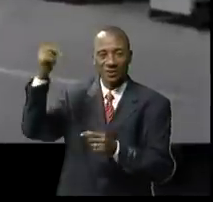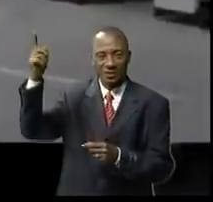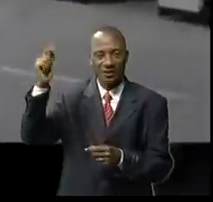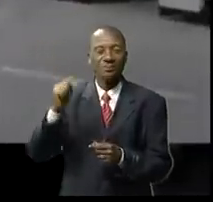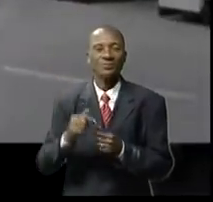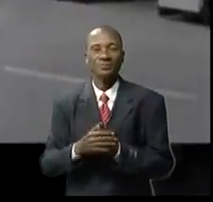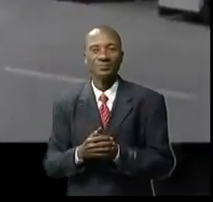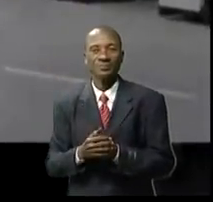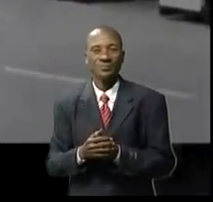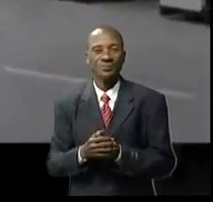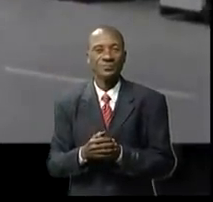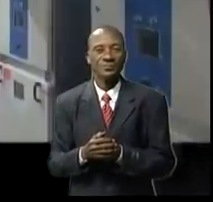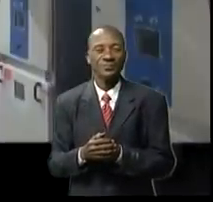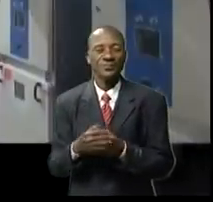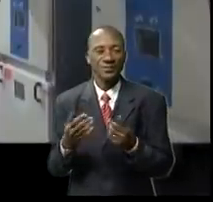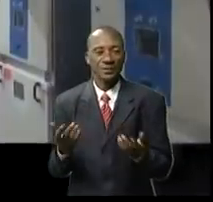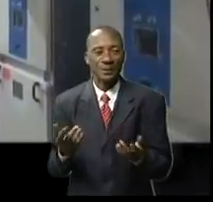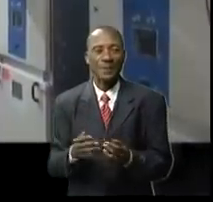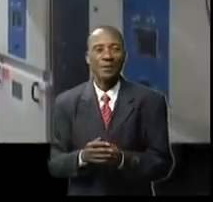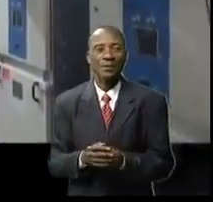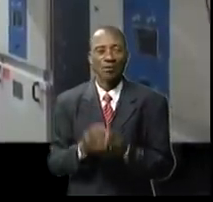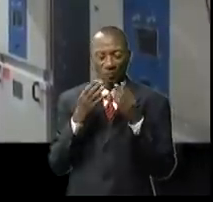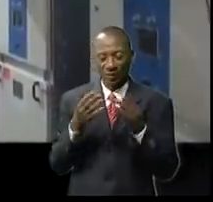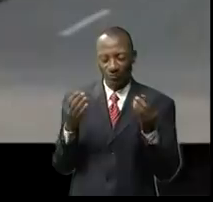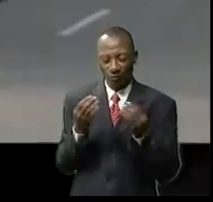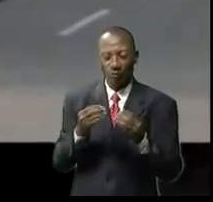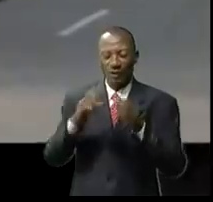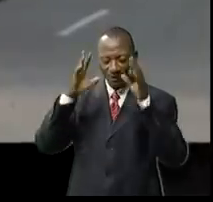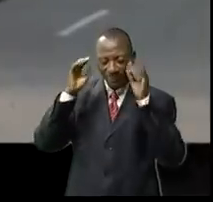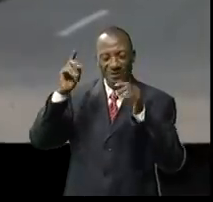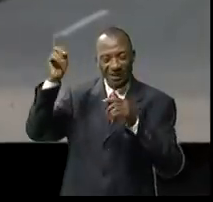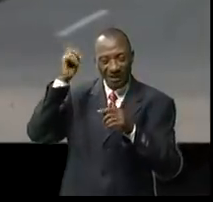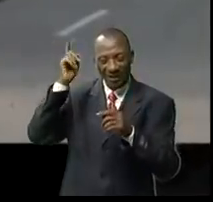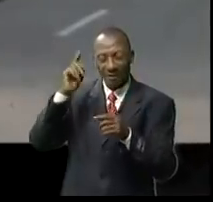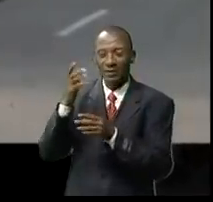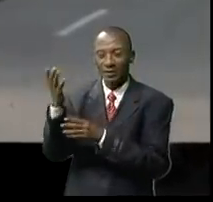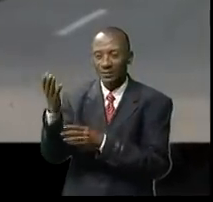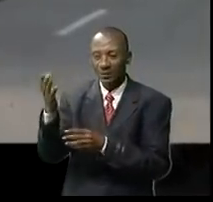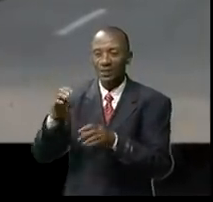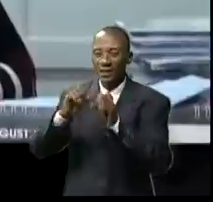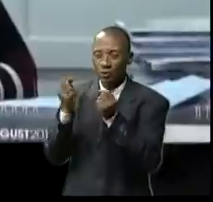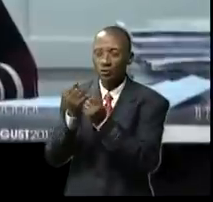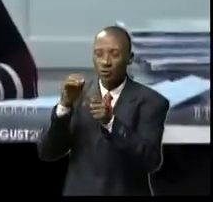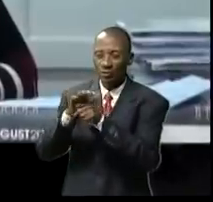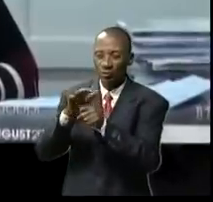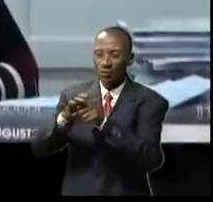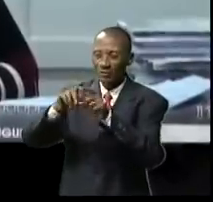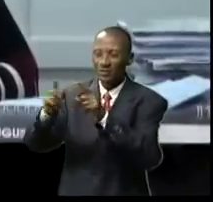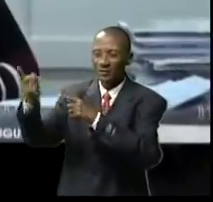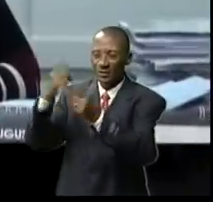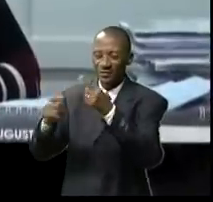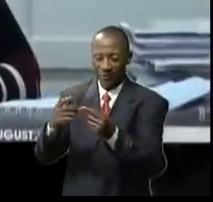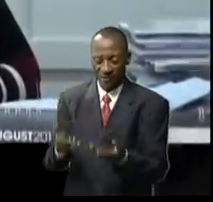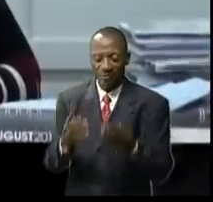entente historique. Dans la suite de cette diplomatie présidentielle, on a enregistré les retombées positives, notamment la